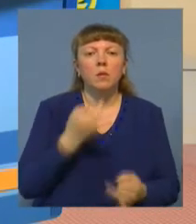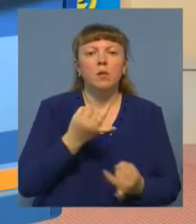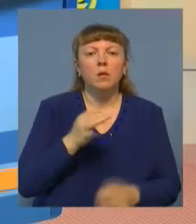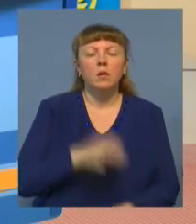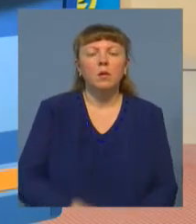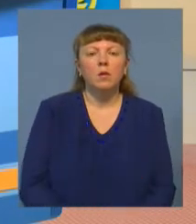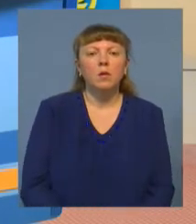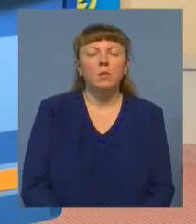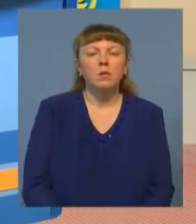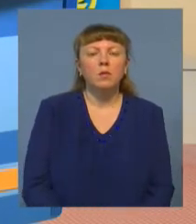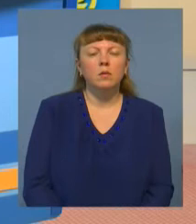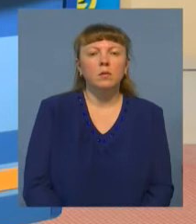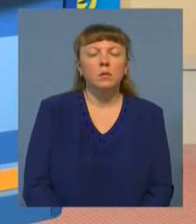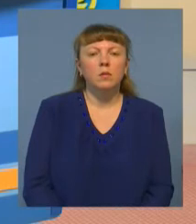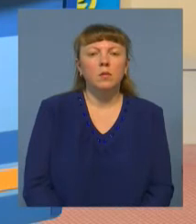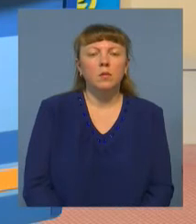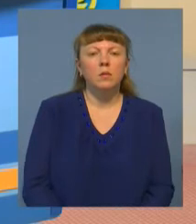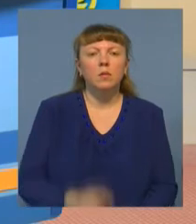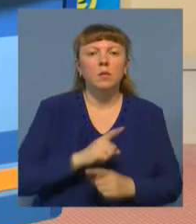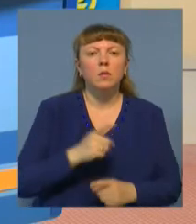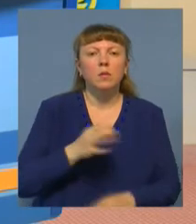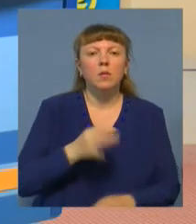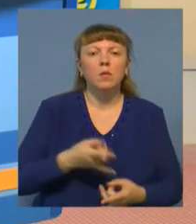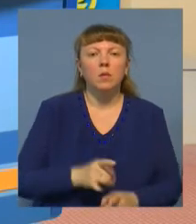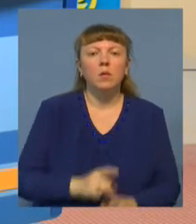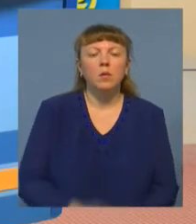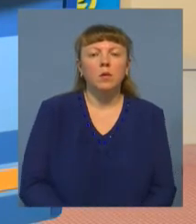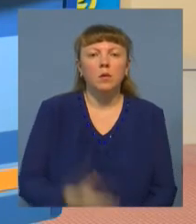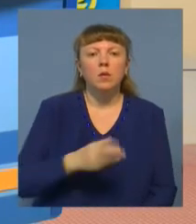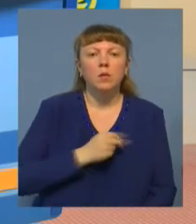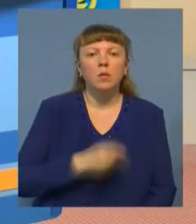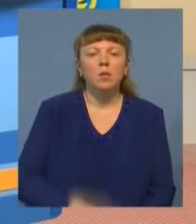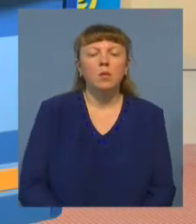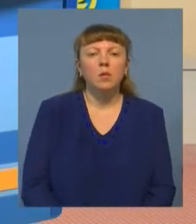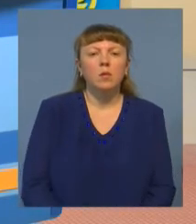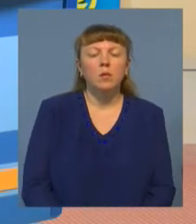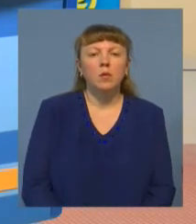поговорить? Об установлении факта смерти, рождения, удочерения,